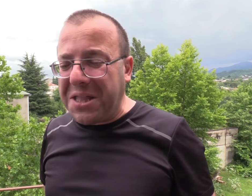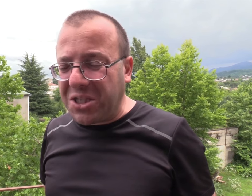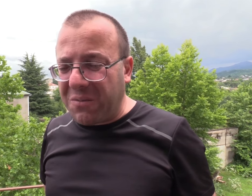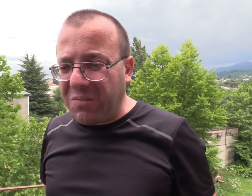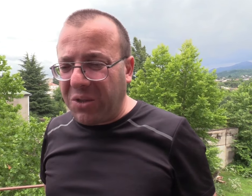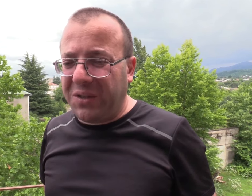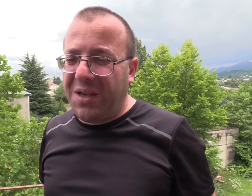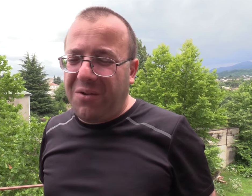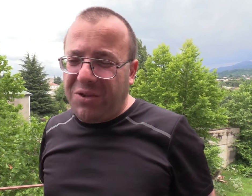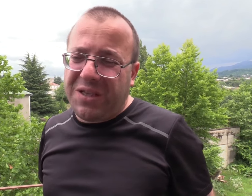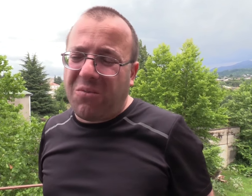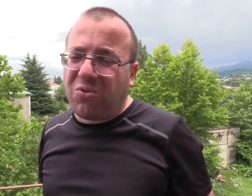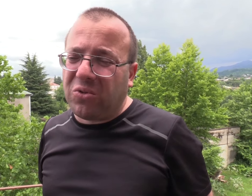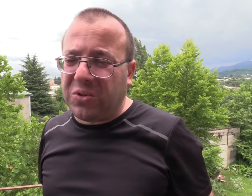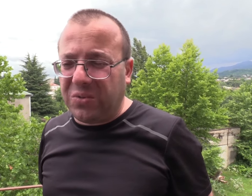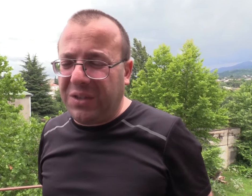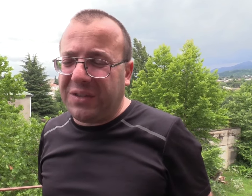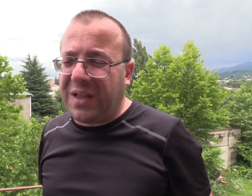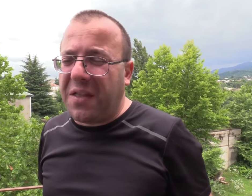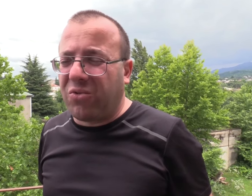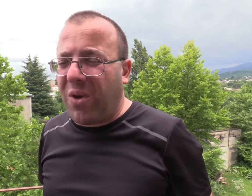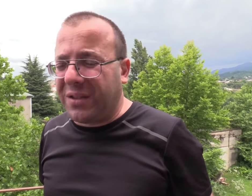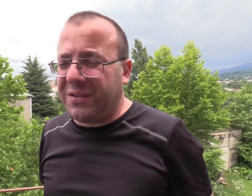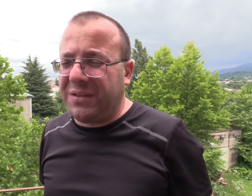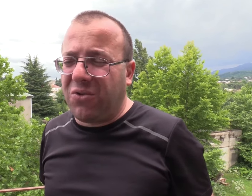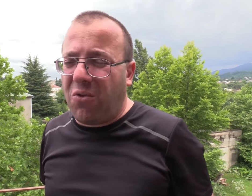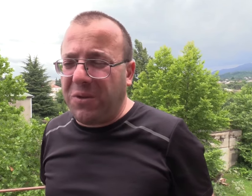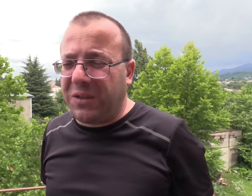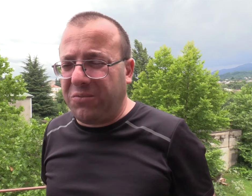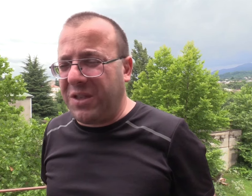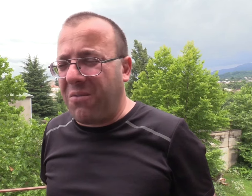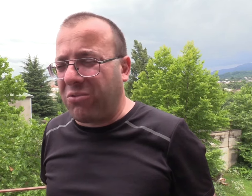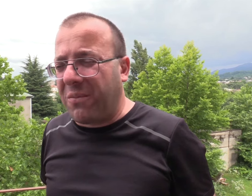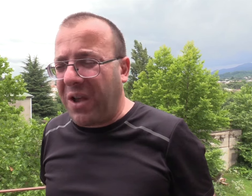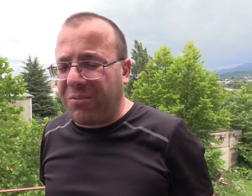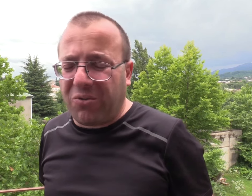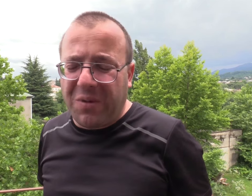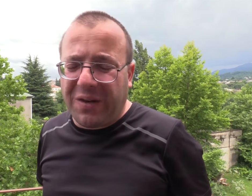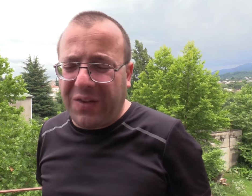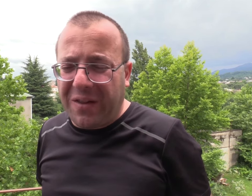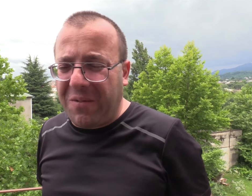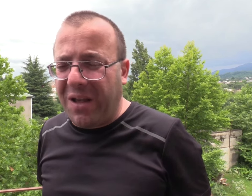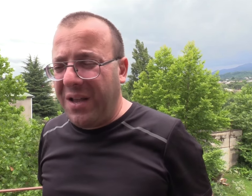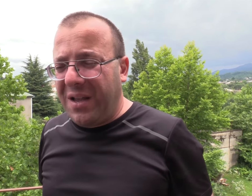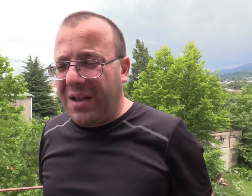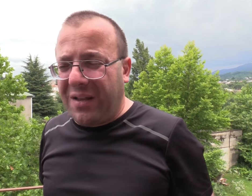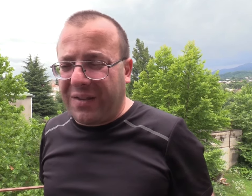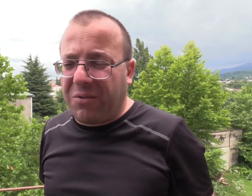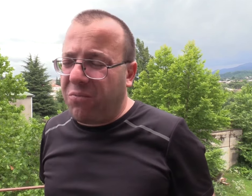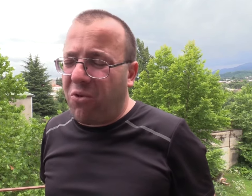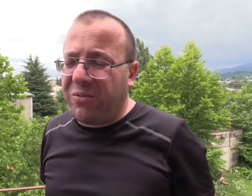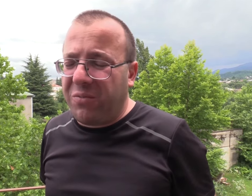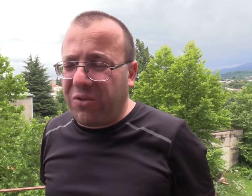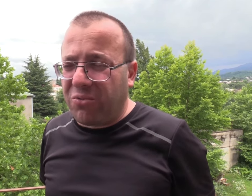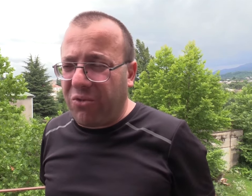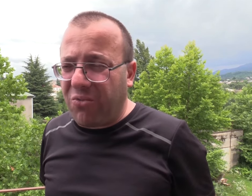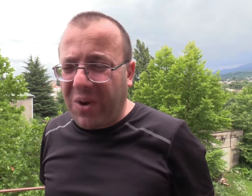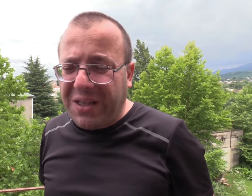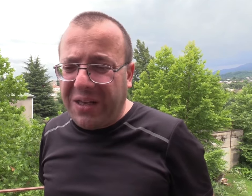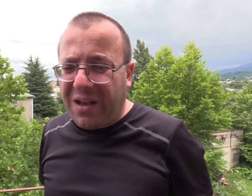შესრულებულია გადაჭარბებით. ვისი ამოვნოთ იქ სადაც ვართ, იქ ყოფნით, ვისი ამოვნოთ ამ ზღაპრით, რომელიც გრძელდება. ზღაპრის ბოლო